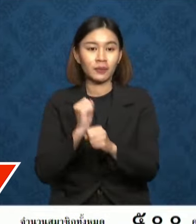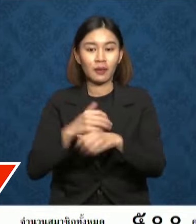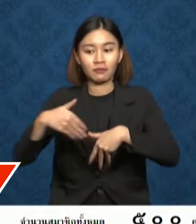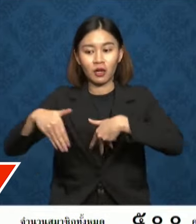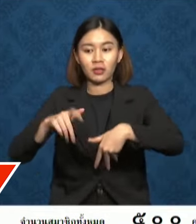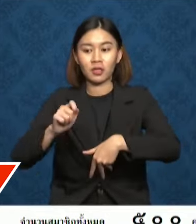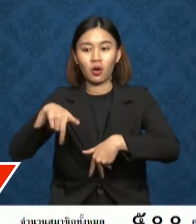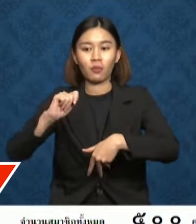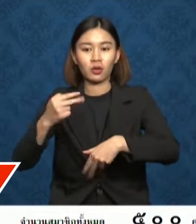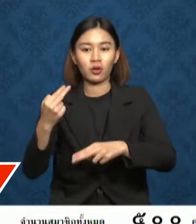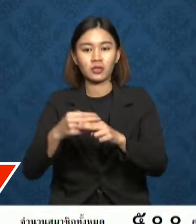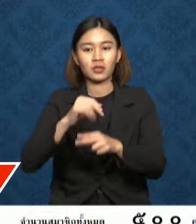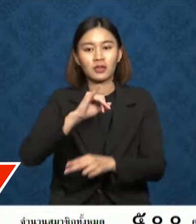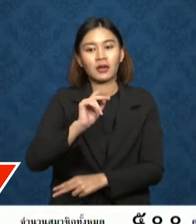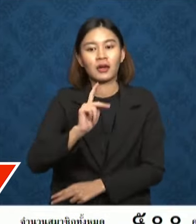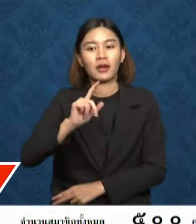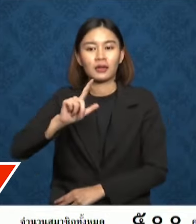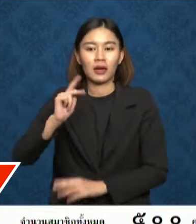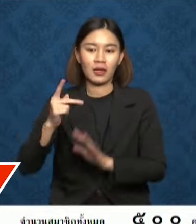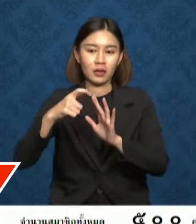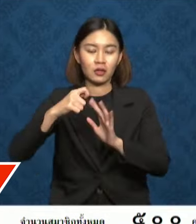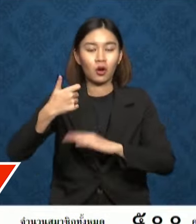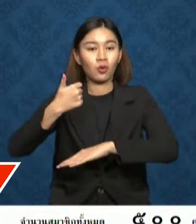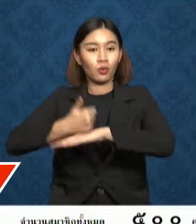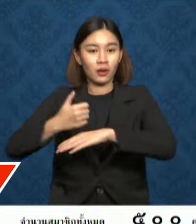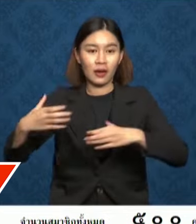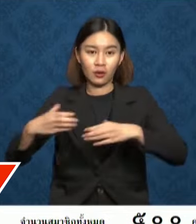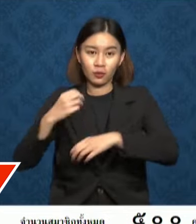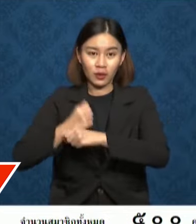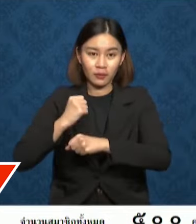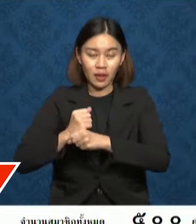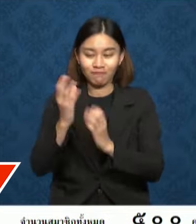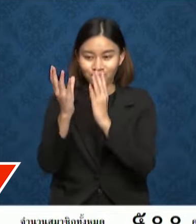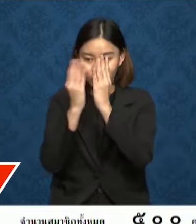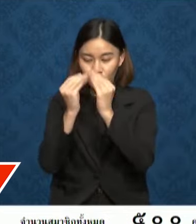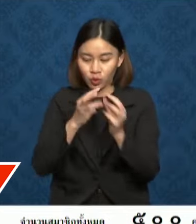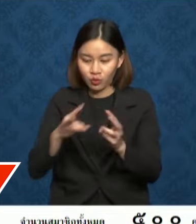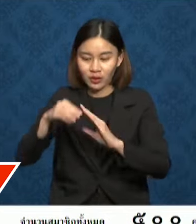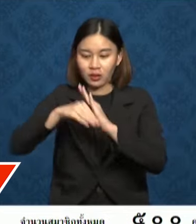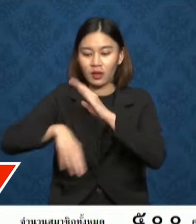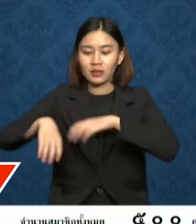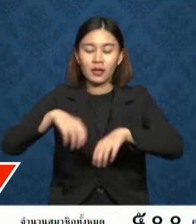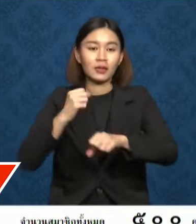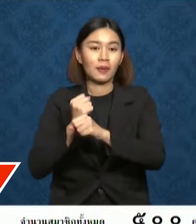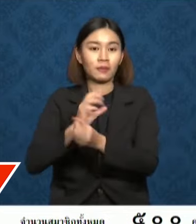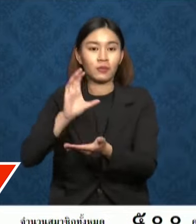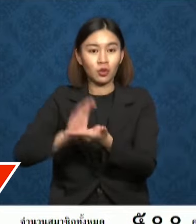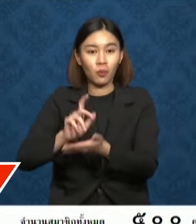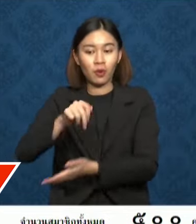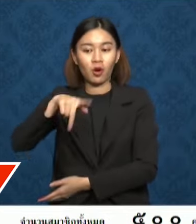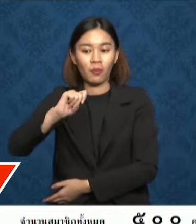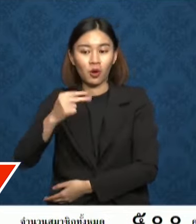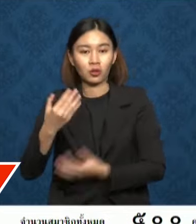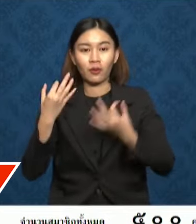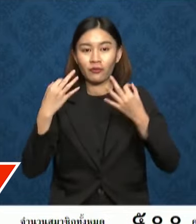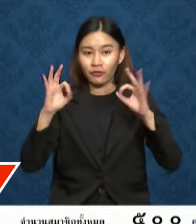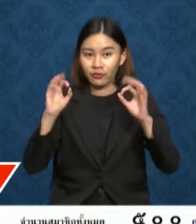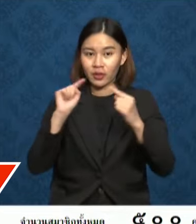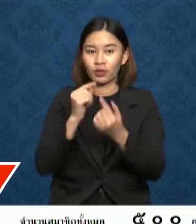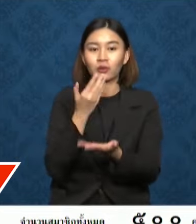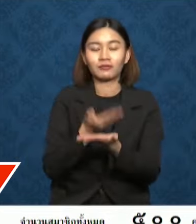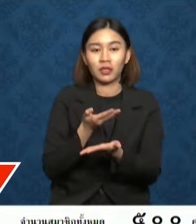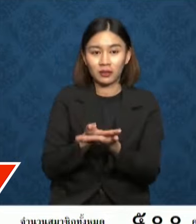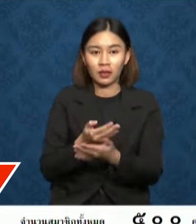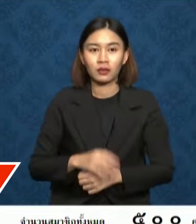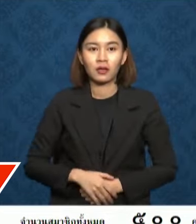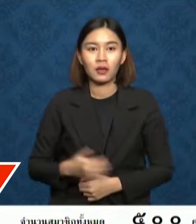นที่itionalมีท่านไกลก้้งวยฌยาการเป็หัหน้าคณะทำงาน Garyitaรูปแบบการจดทำงประมาณทองถ่นใหมีความอิสระทางกคลางมา